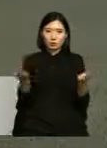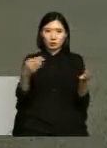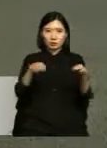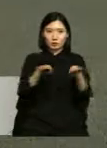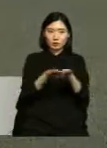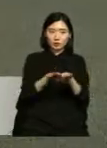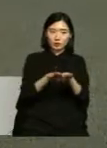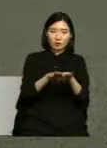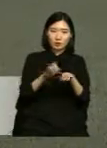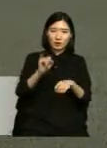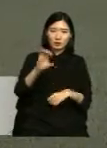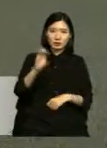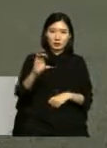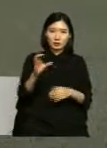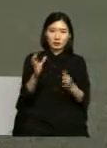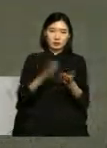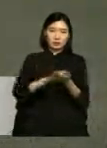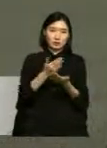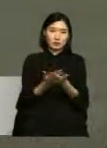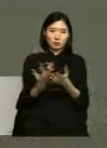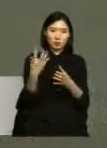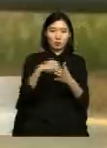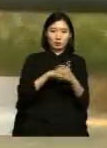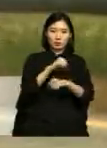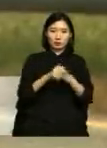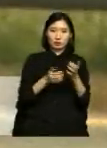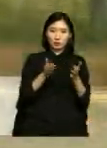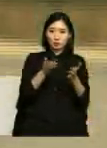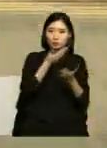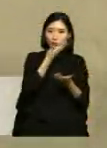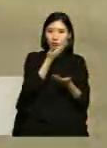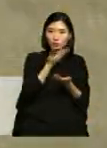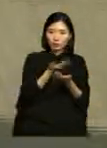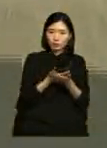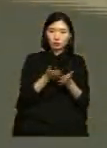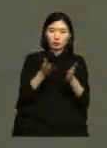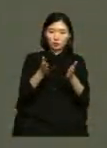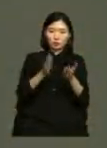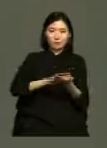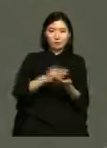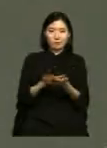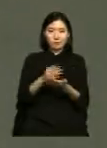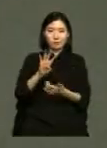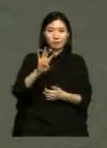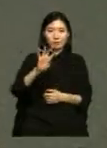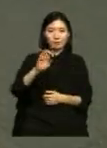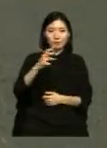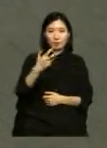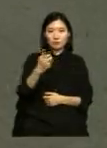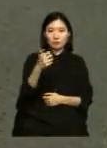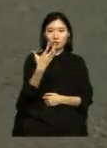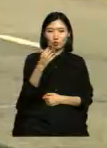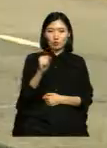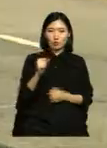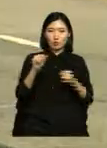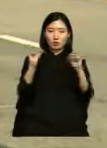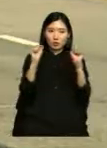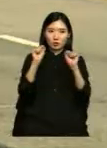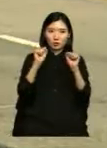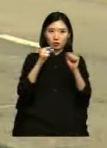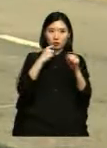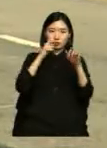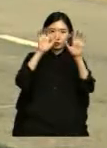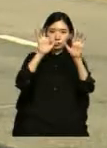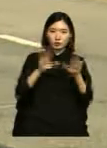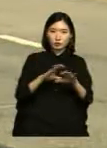사리현 IC 주변 도로 개설 등을 포함해 자유로 등 주요 도로 유지 보수에 85억 원, 겨울철 눈 대책엔